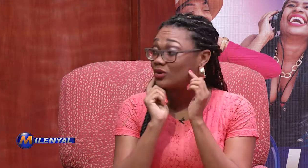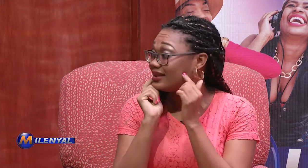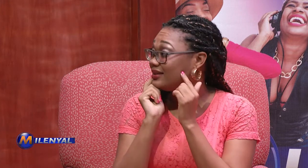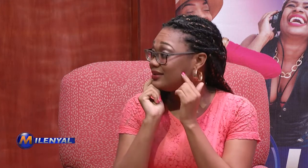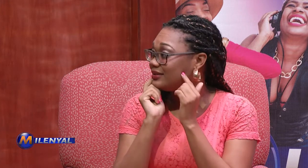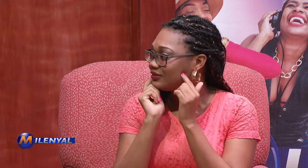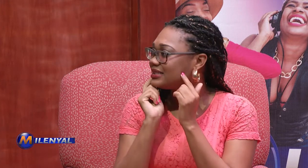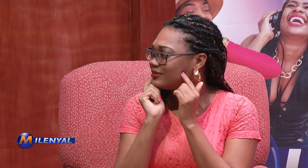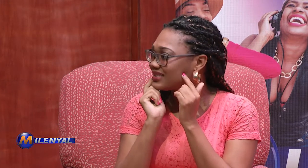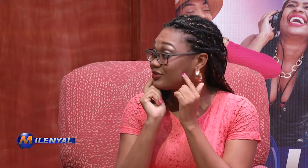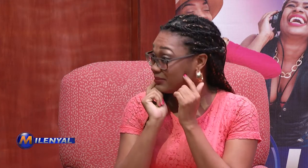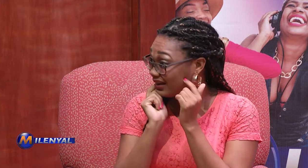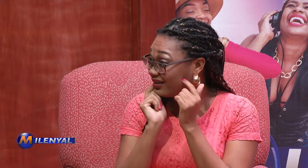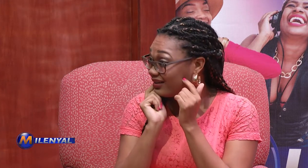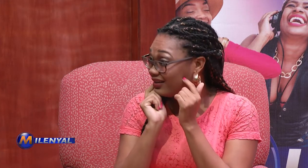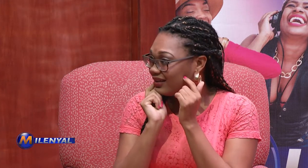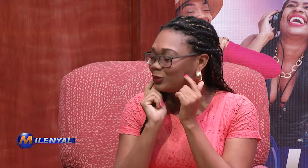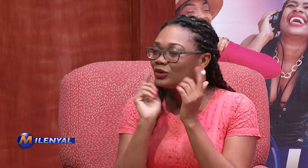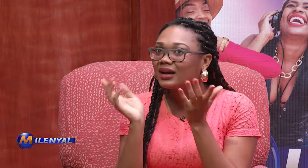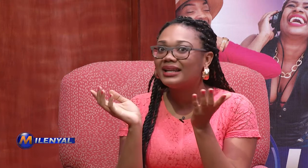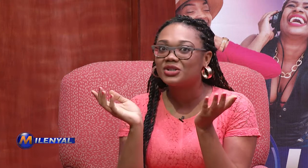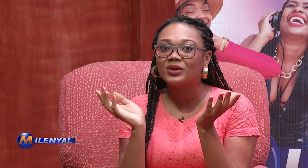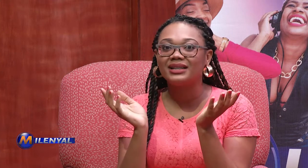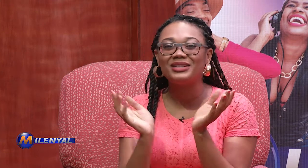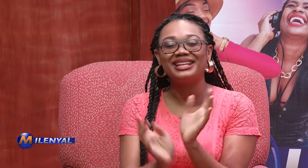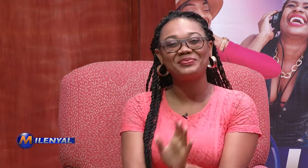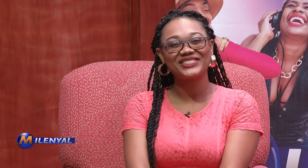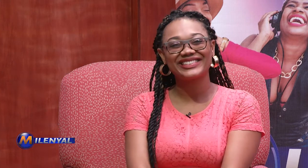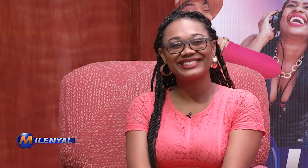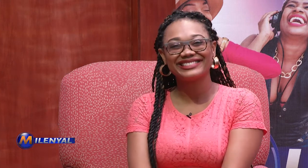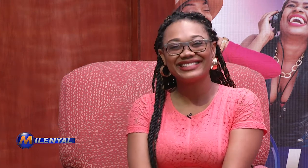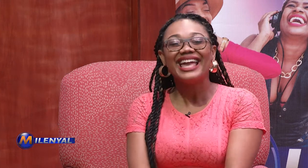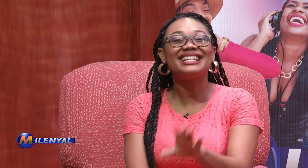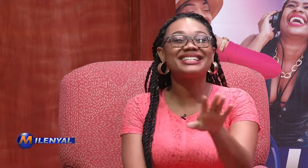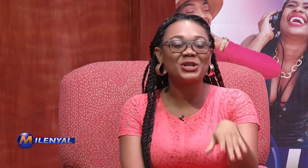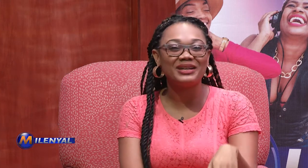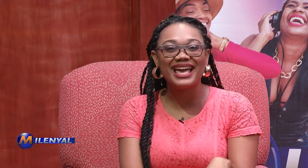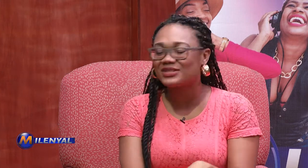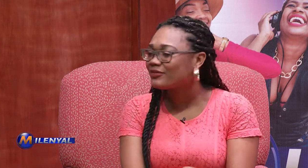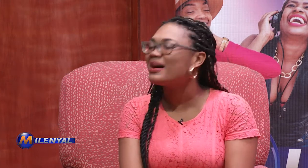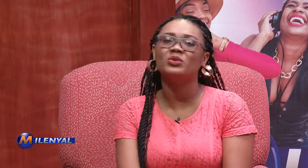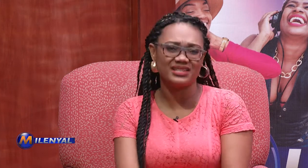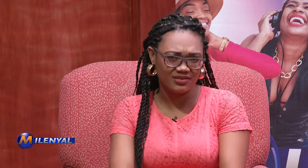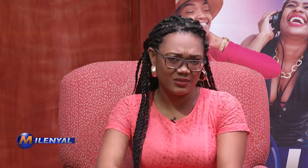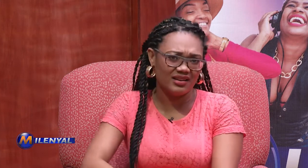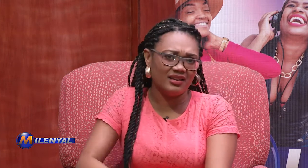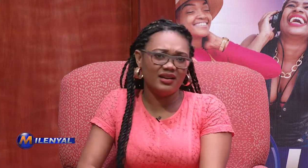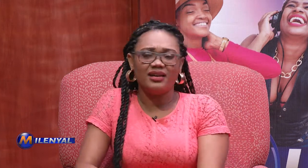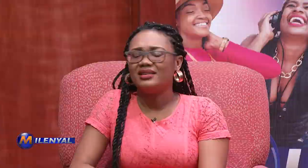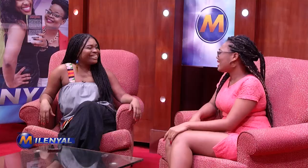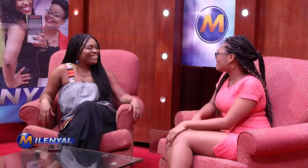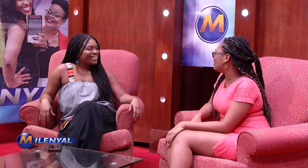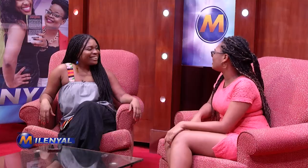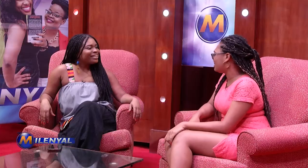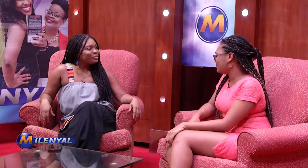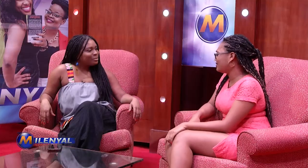la mâchoire qui, définitivement, ça faisait mal. Tout le temps quand les gens nous regardaient, on était... Et les gens qui se demandaient, est-ce que ça fait mal? Oui, ça fait mal.